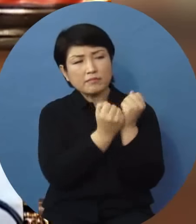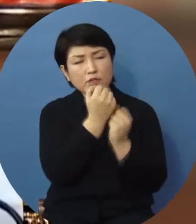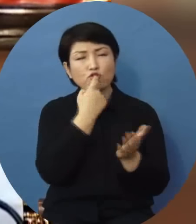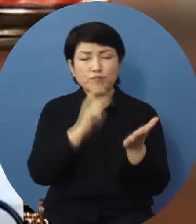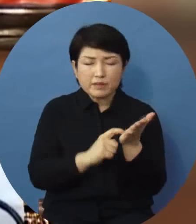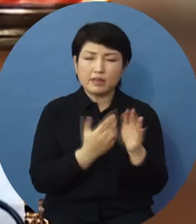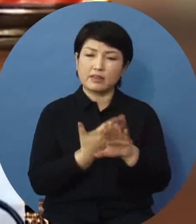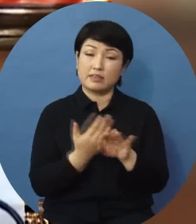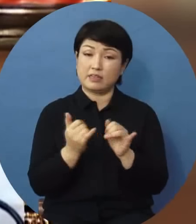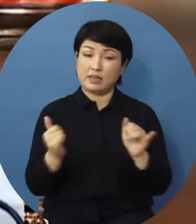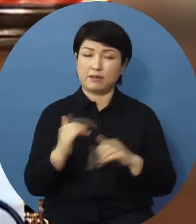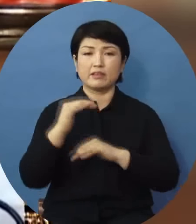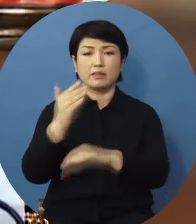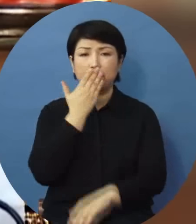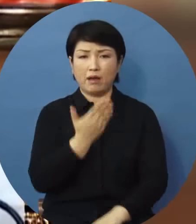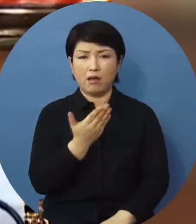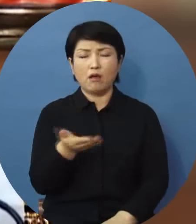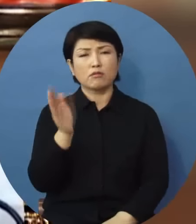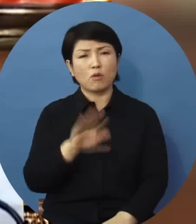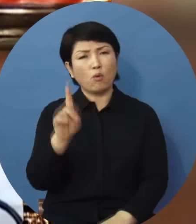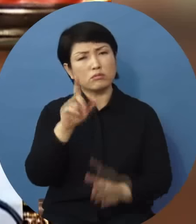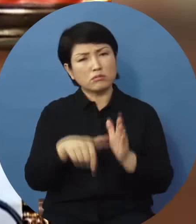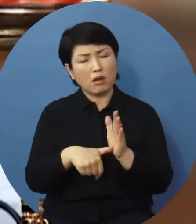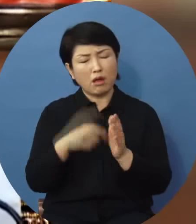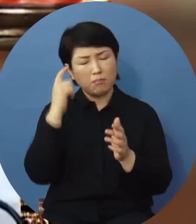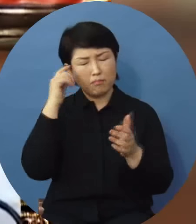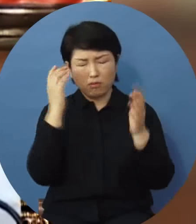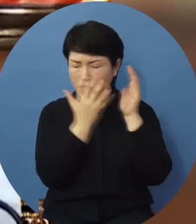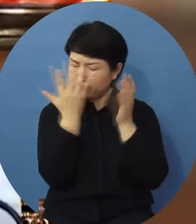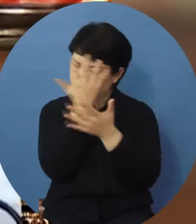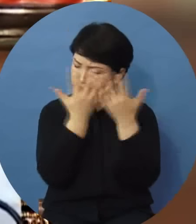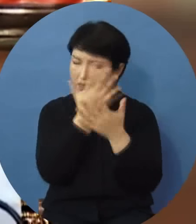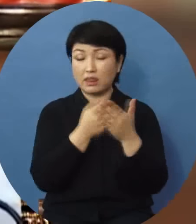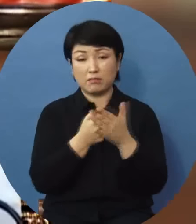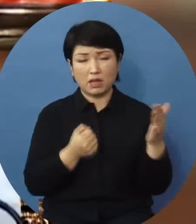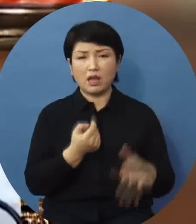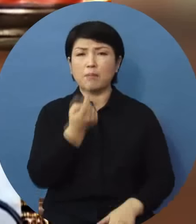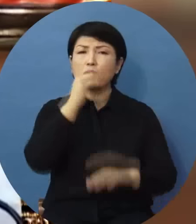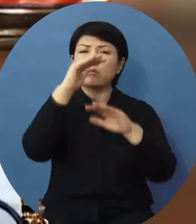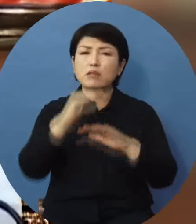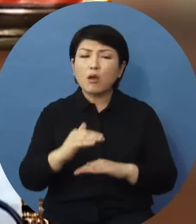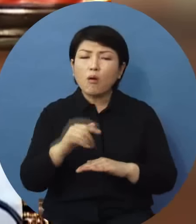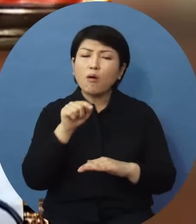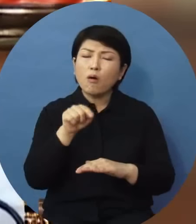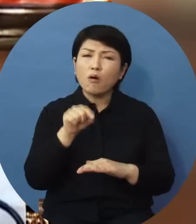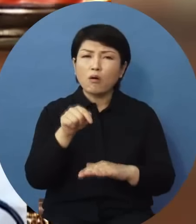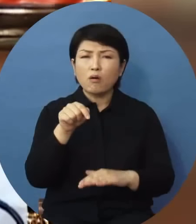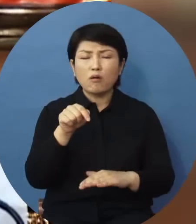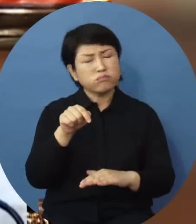수 있는데, 때로는 왠지 머릿속이 혼미해져서 평소에 배운 것조차도